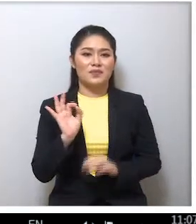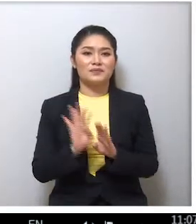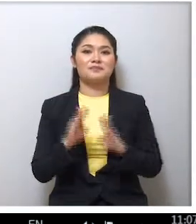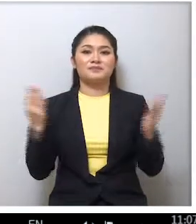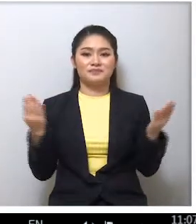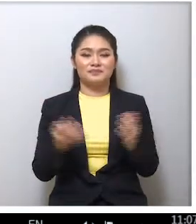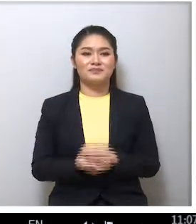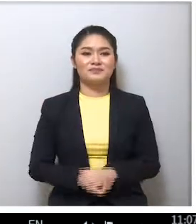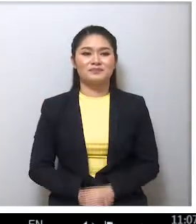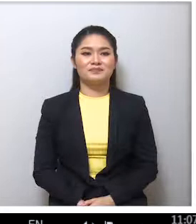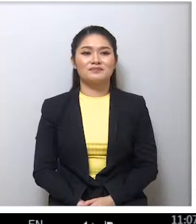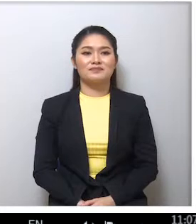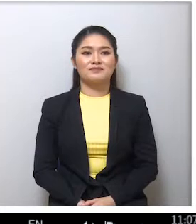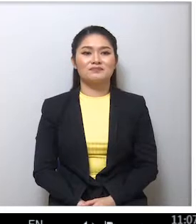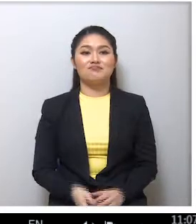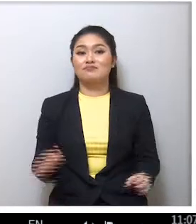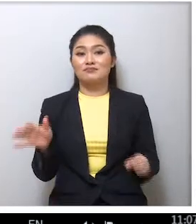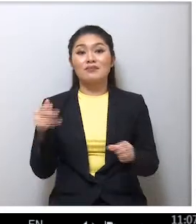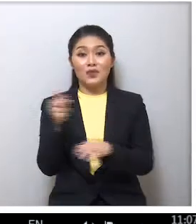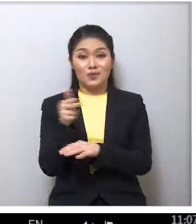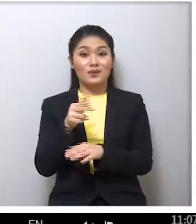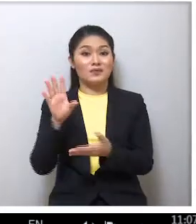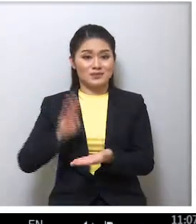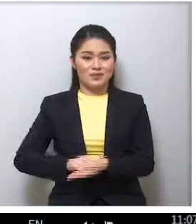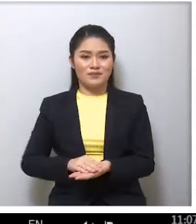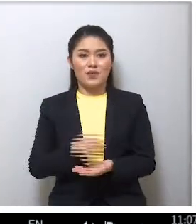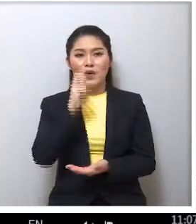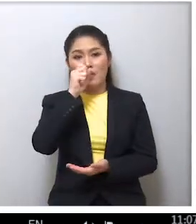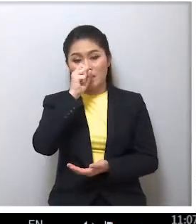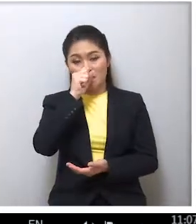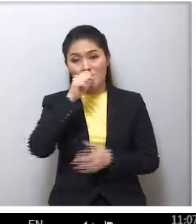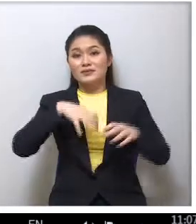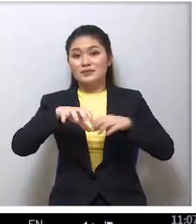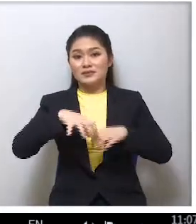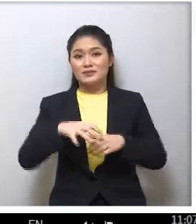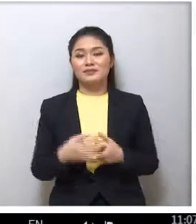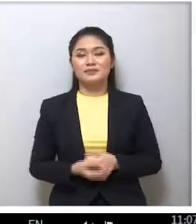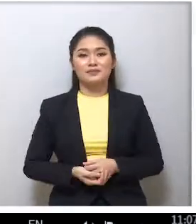าครับเข้ามาเป็นวิดีโอแล้วลองเอาไปวางดูนะครับ